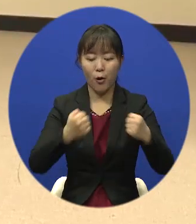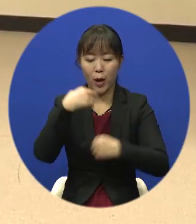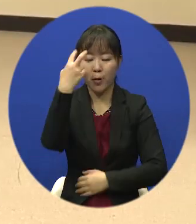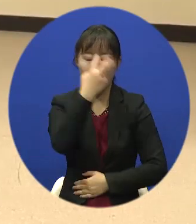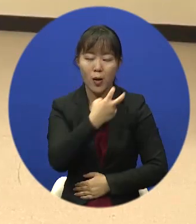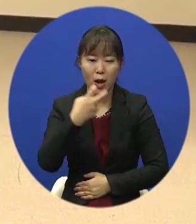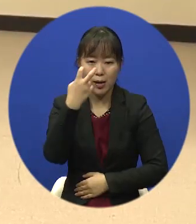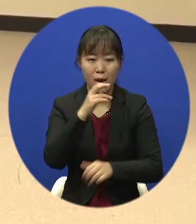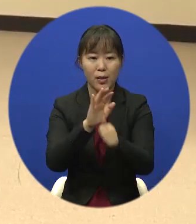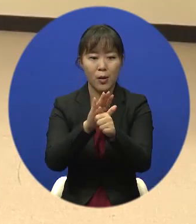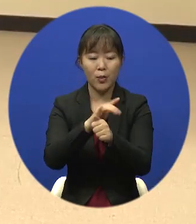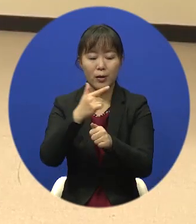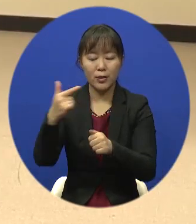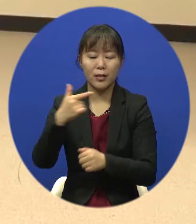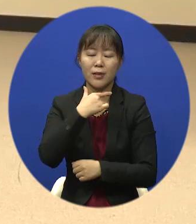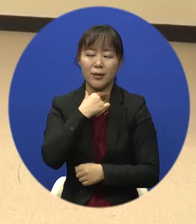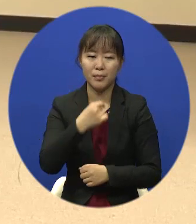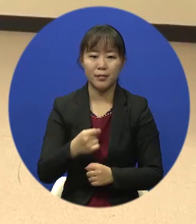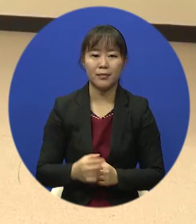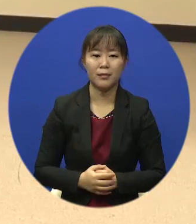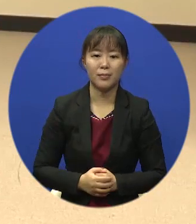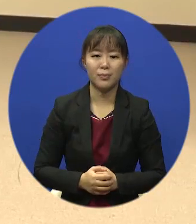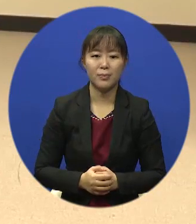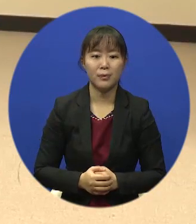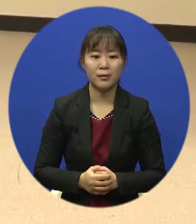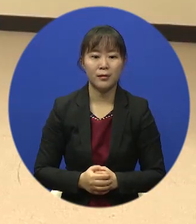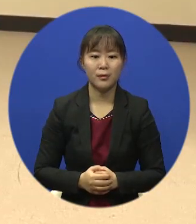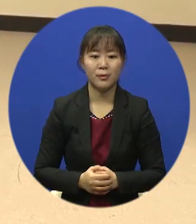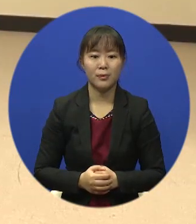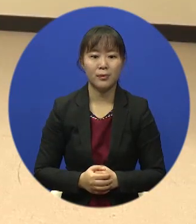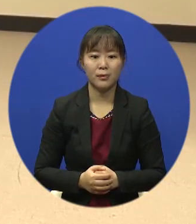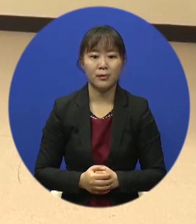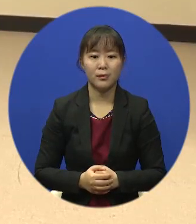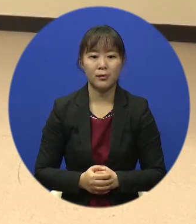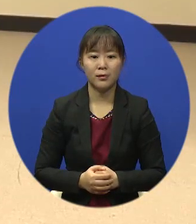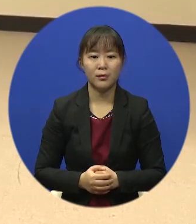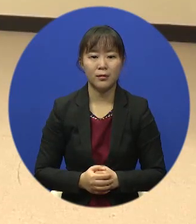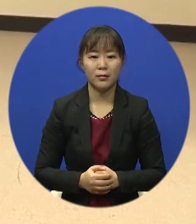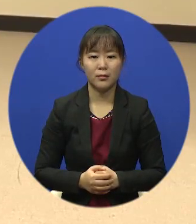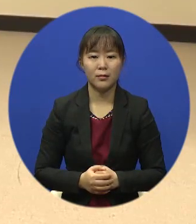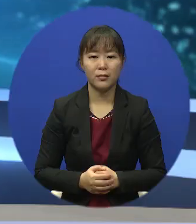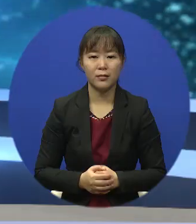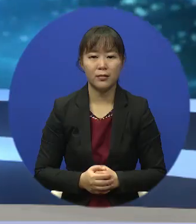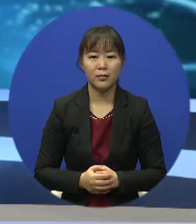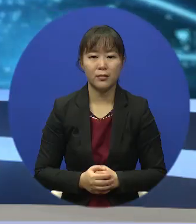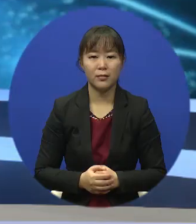건강관리에 크게 이바지하기를 기대합니다. 복지TV 뉴스 허가은입니다.